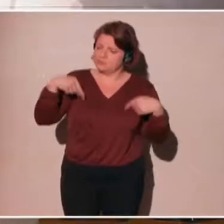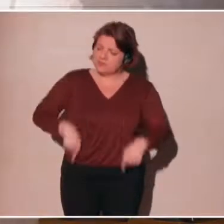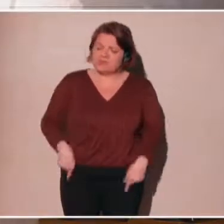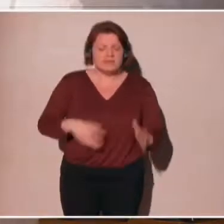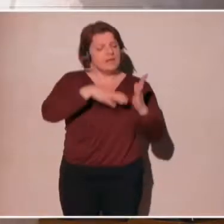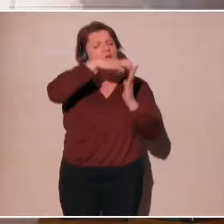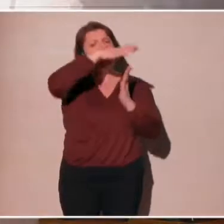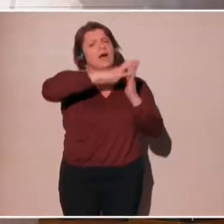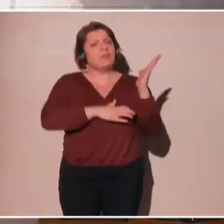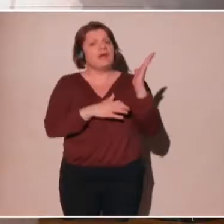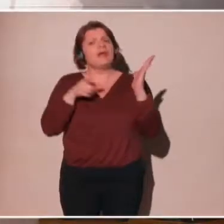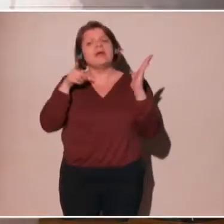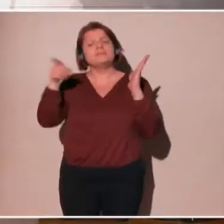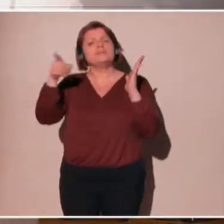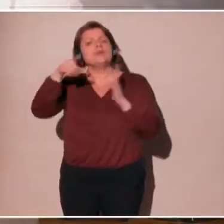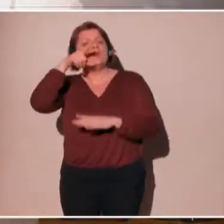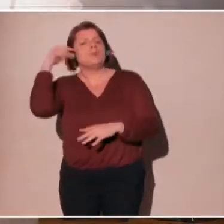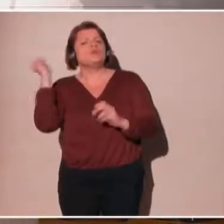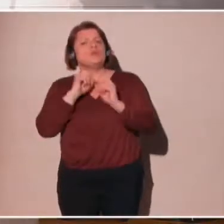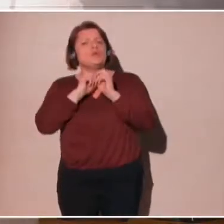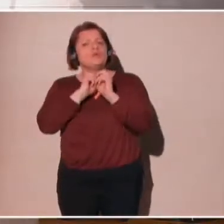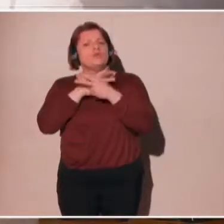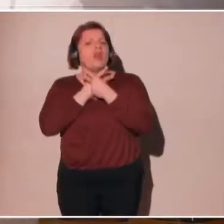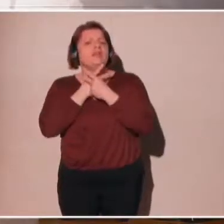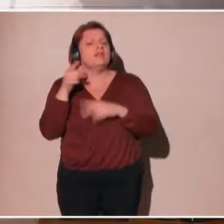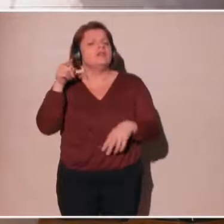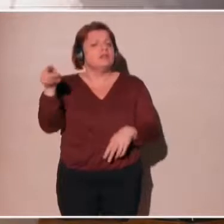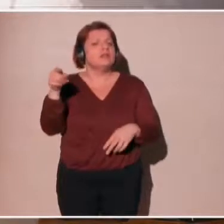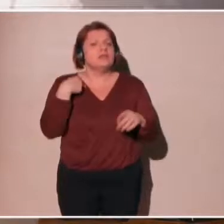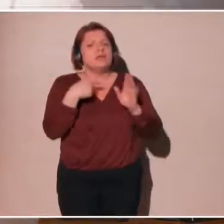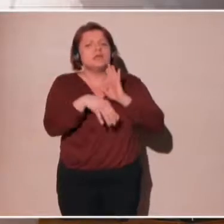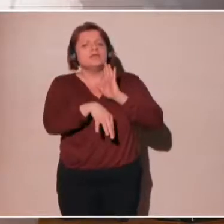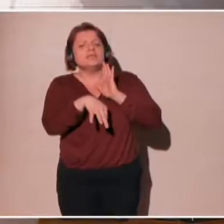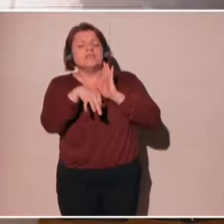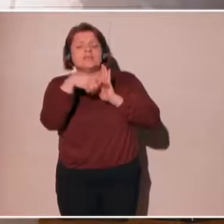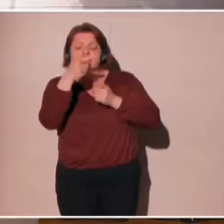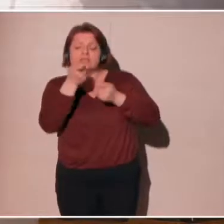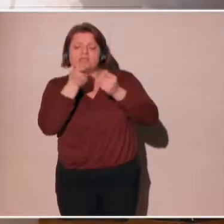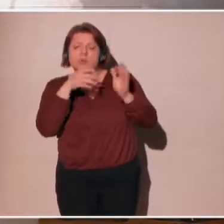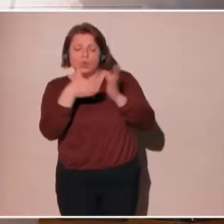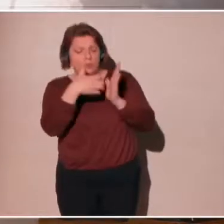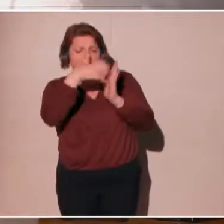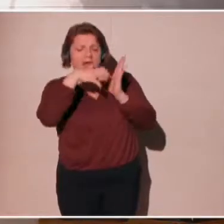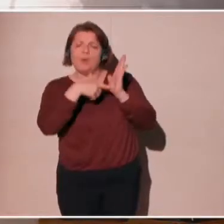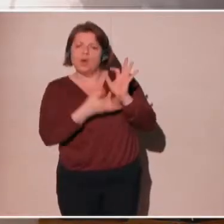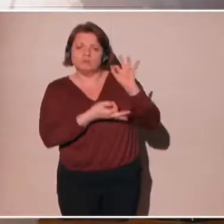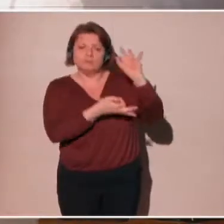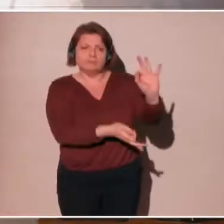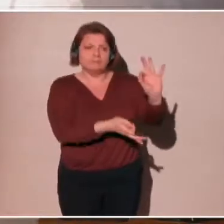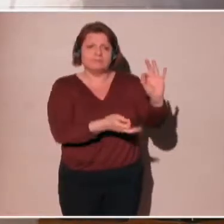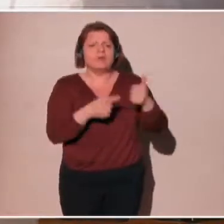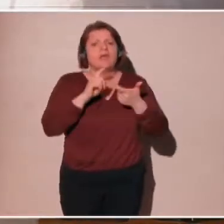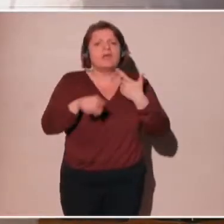la mission dirigée par Cédric Villani propose, face à ces nouveaux usages, ces risques